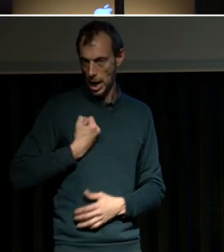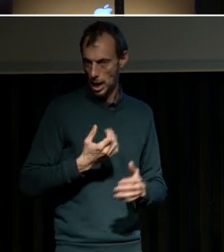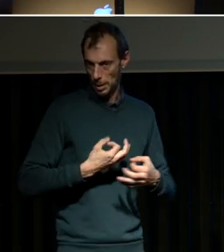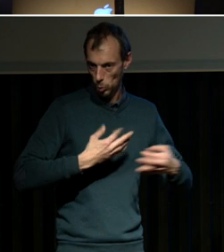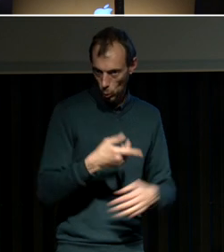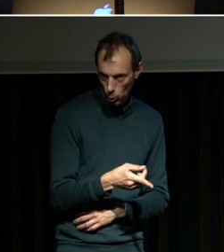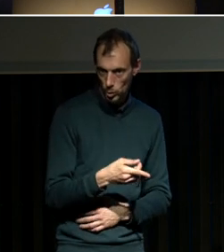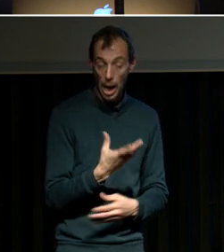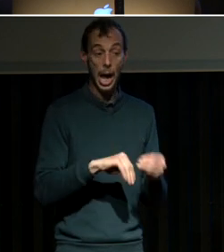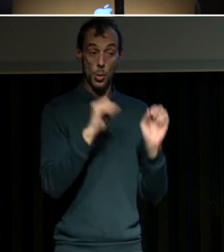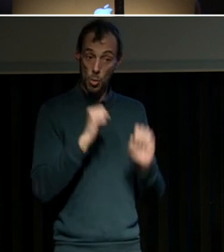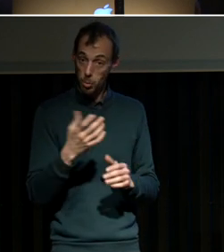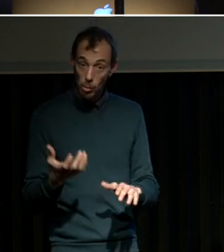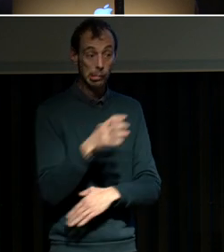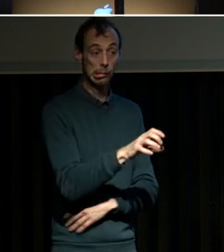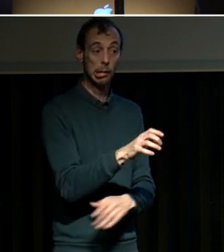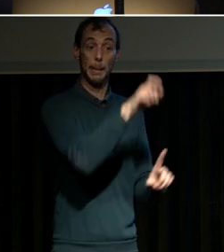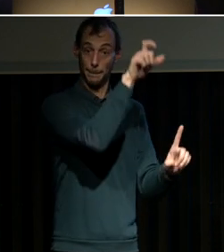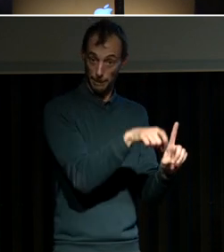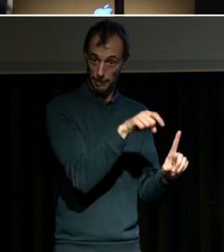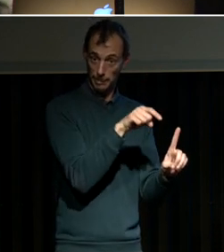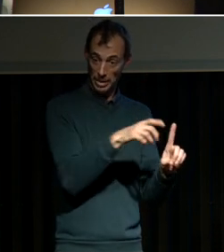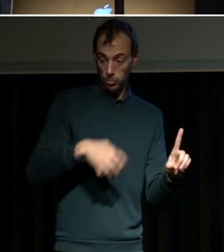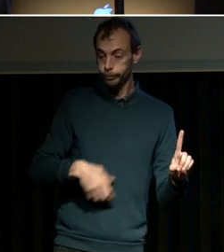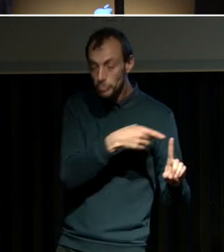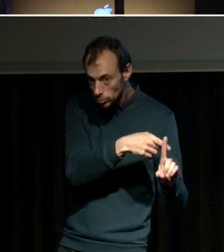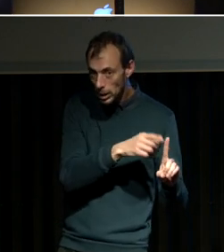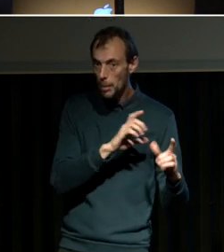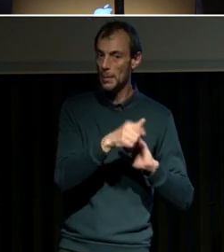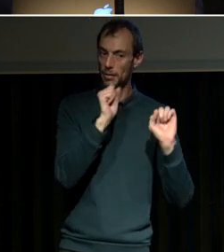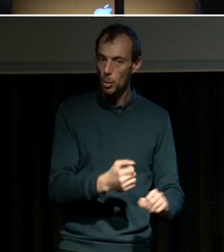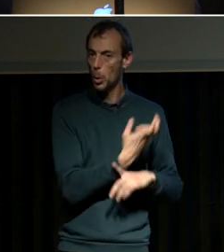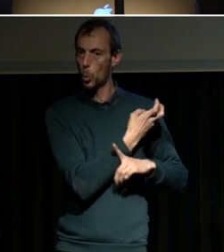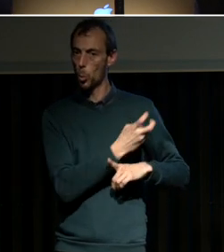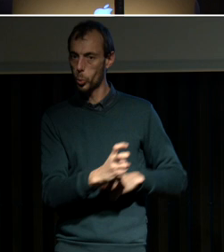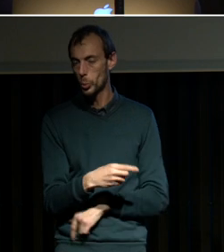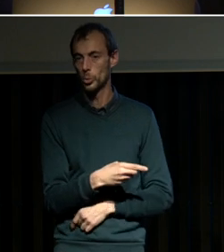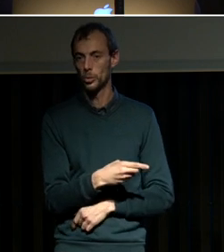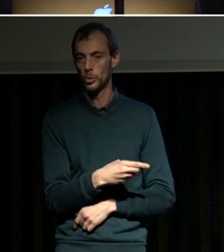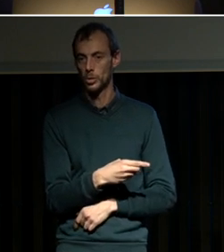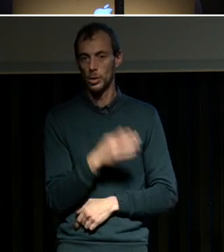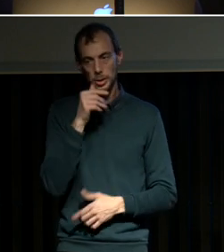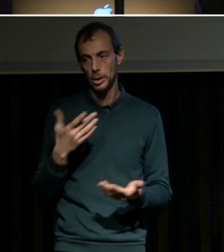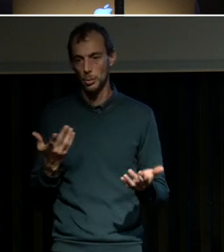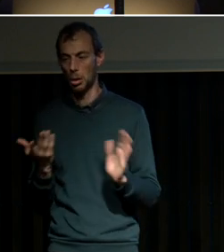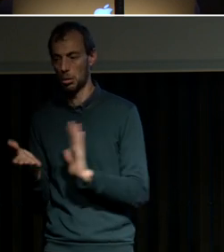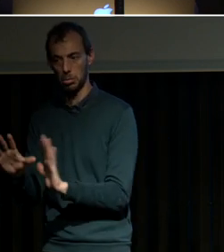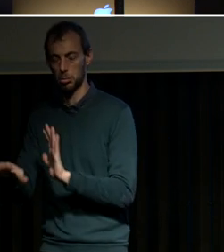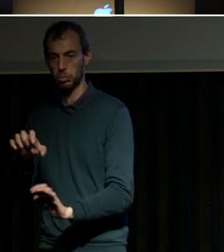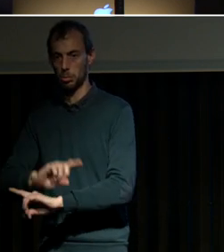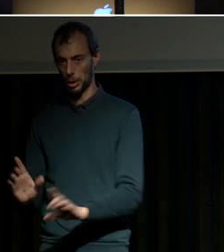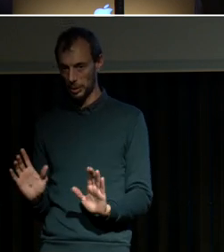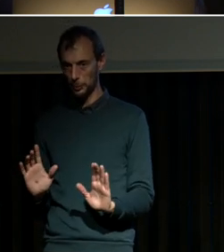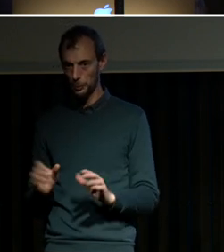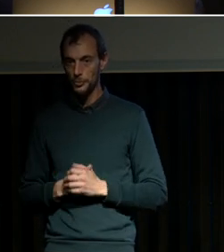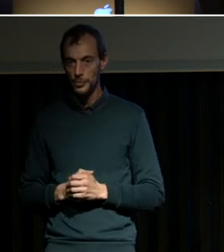la vie des receveurs qui vont les recevoir. Donc pendant des années, c'est pour ça qu'on n'a pas prélevé ces donneurs en arrêt circulatoire. Donc tout l'enjeu pour les prélever,